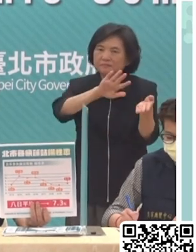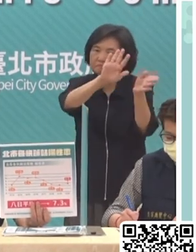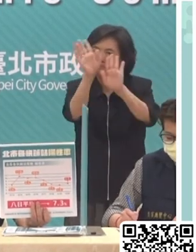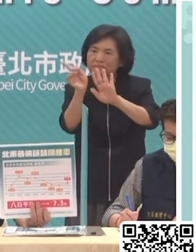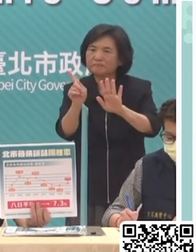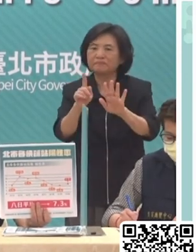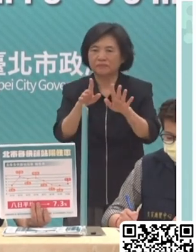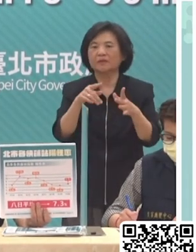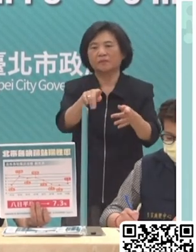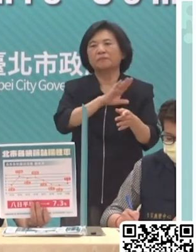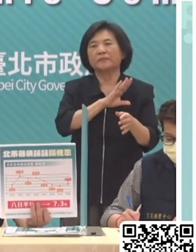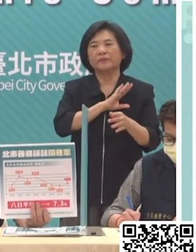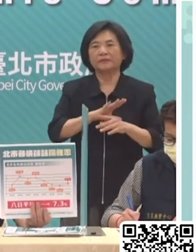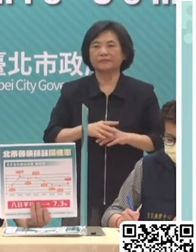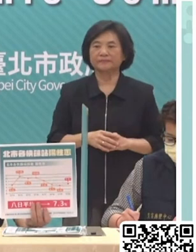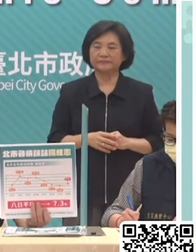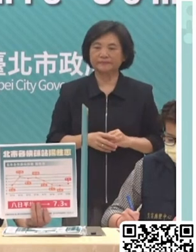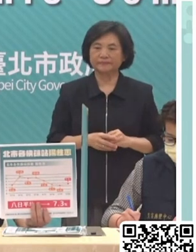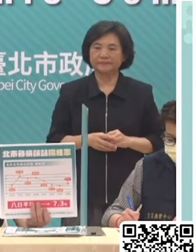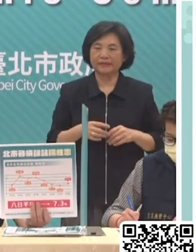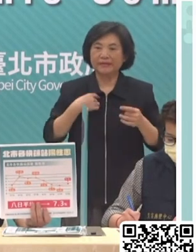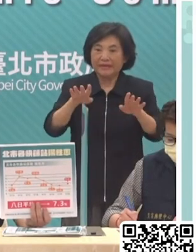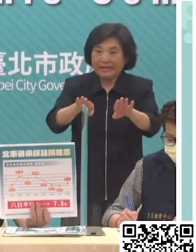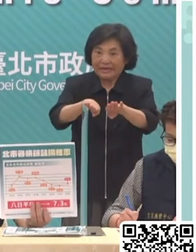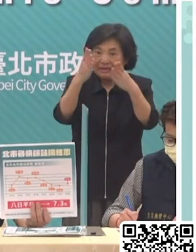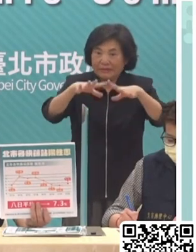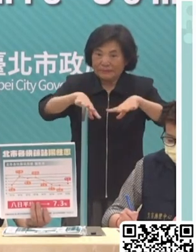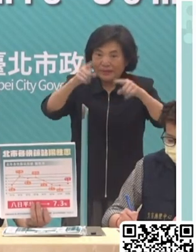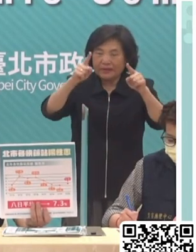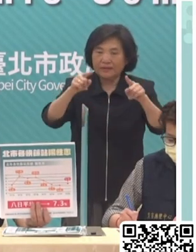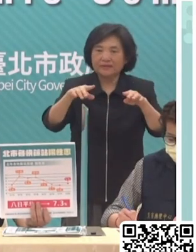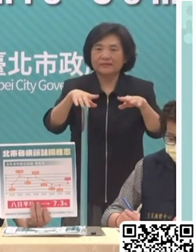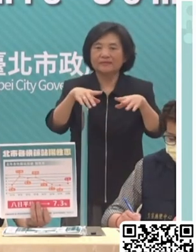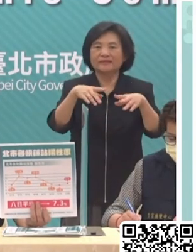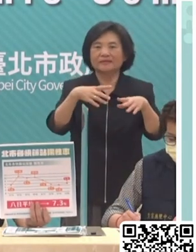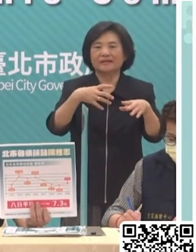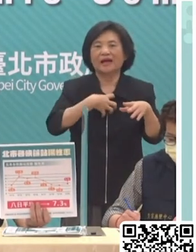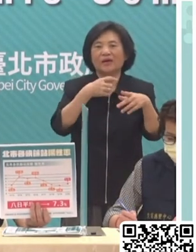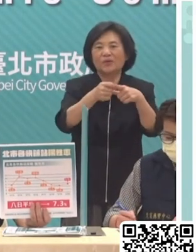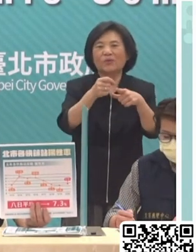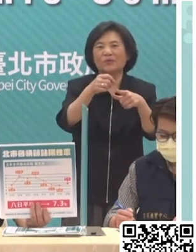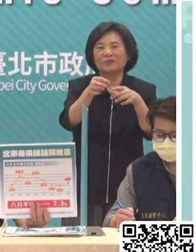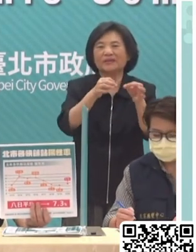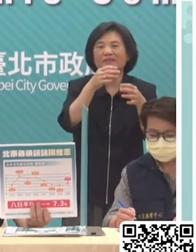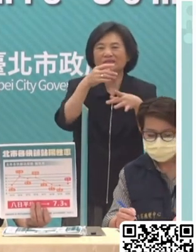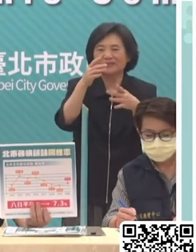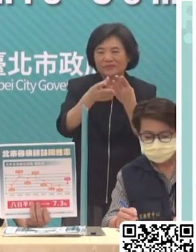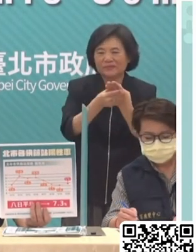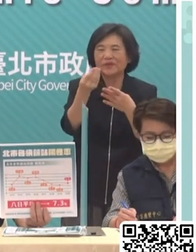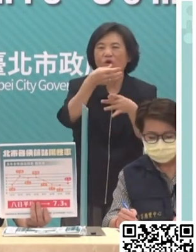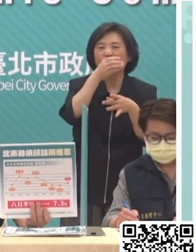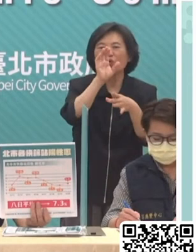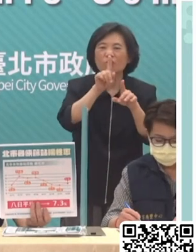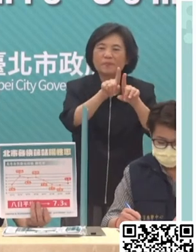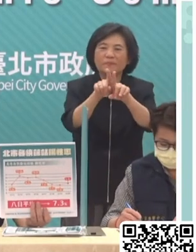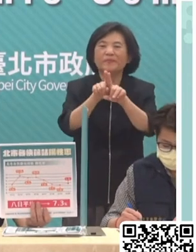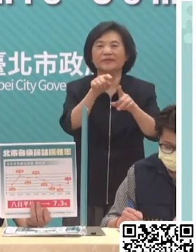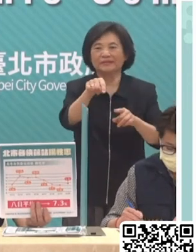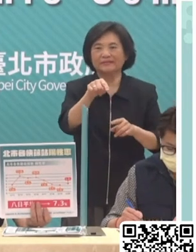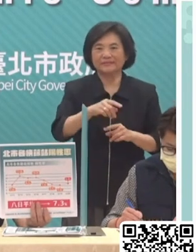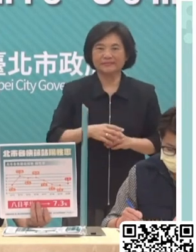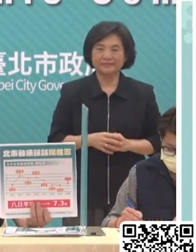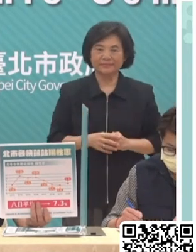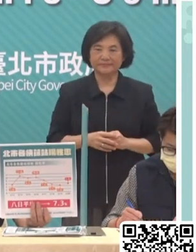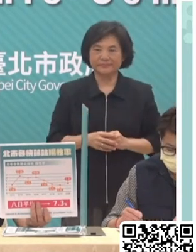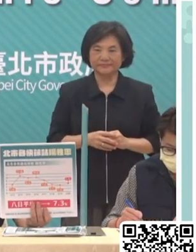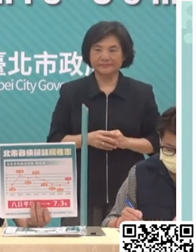那么一开始那一波可能是阿公殿有关的哈。那下来以后，虽然